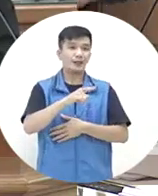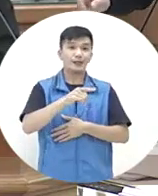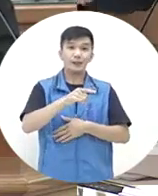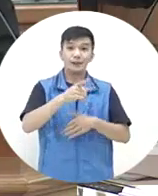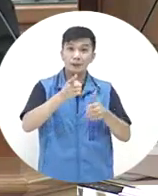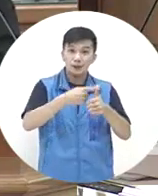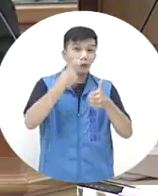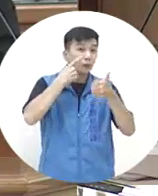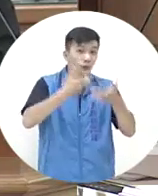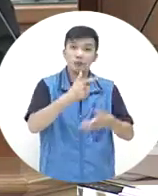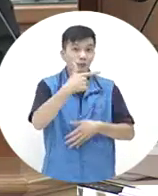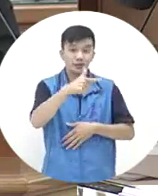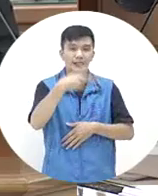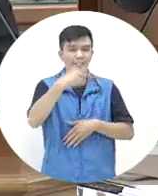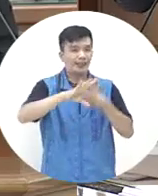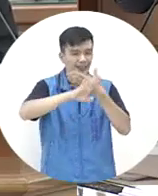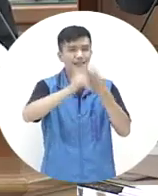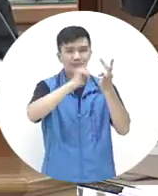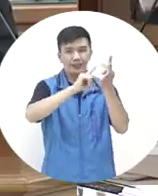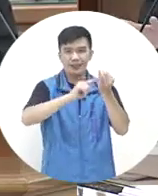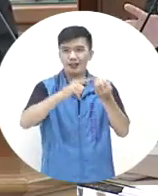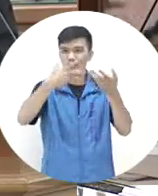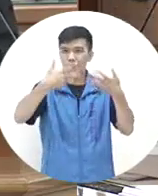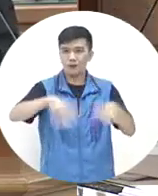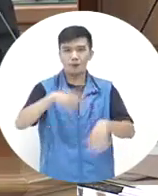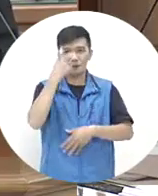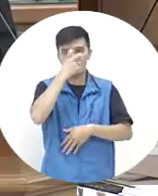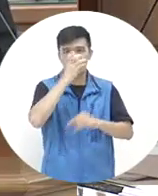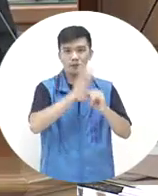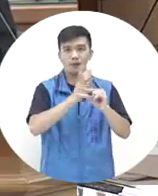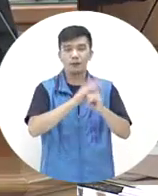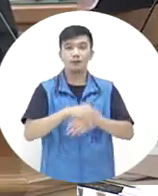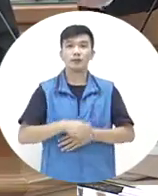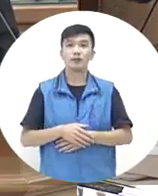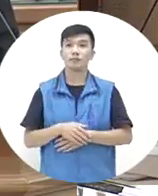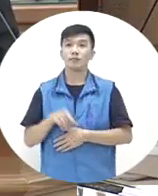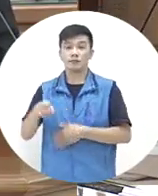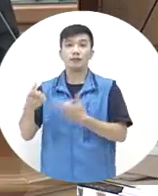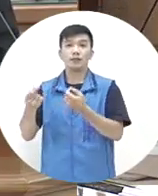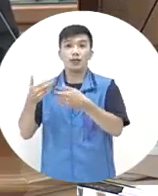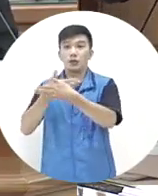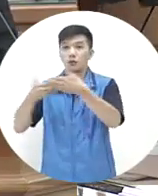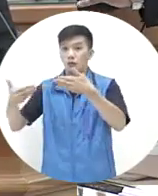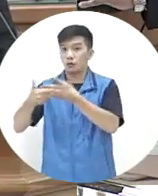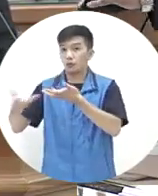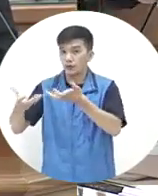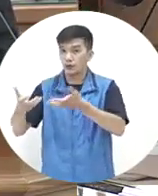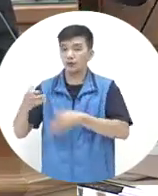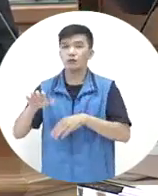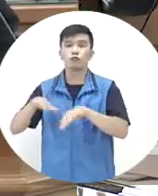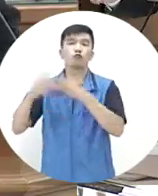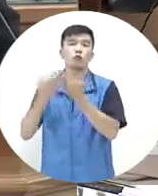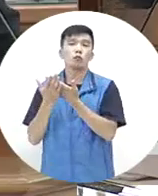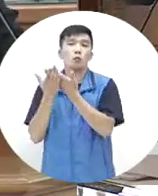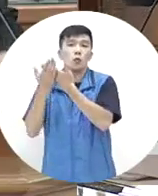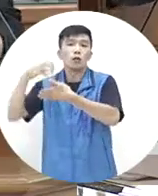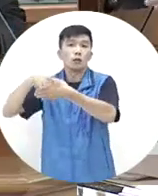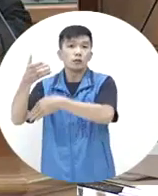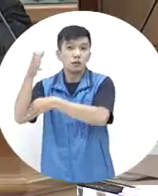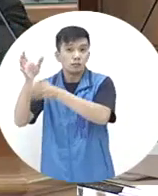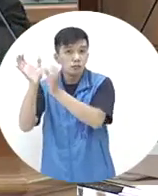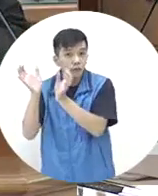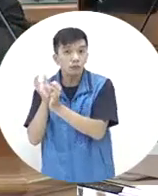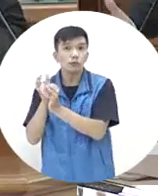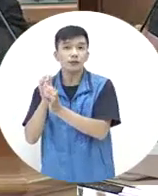济啦，足济啦，真正要够足济啦。 好，拜托市长，啊，这嘛交通问题啦，所以 拢停在赖政部，啊，赖政部嘛要拜托市